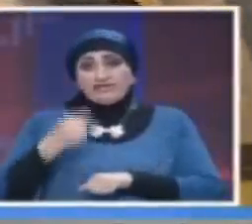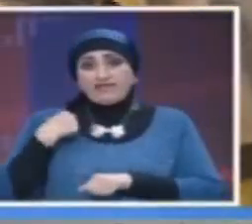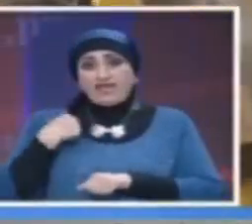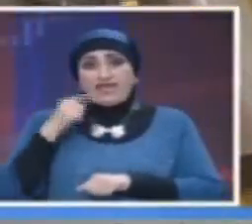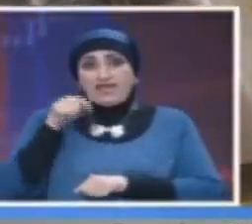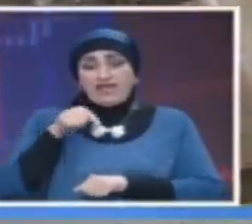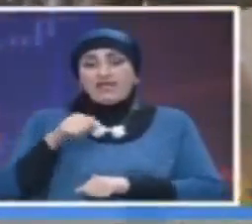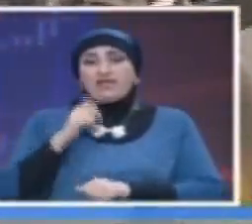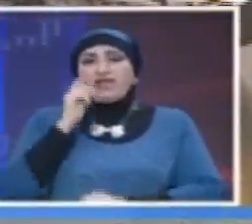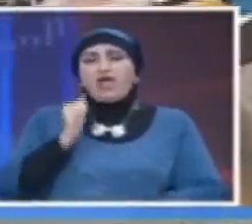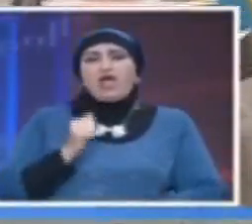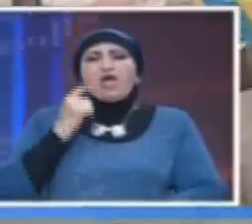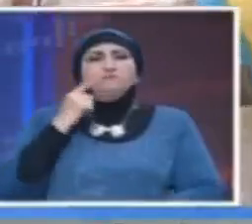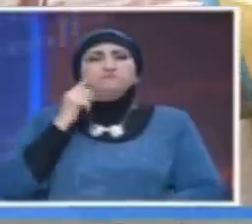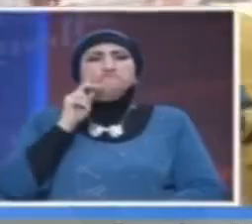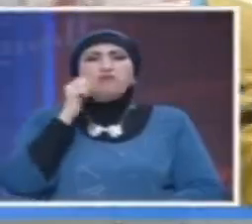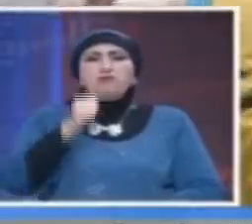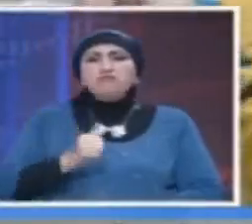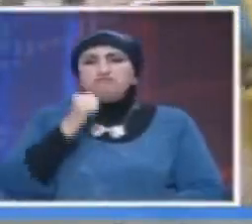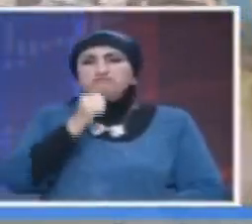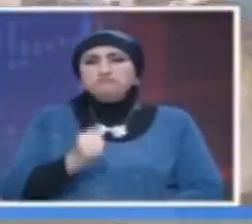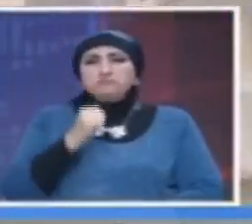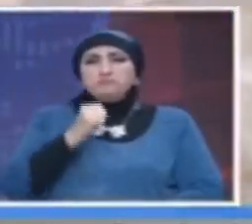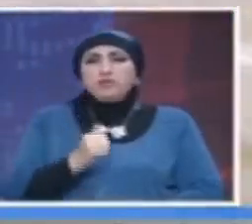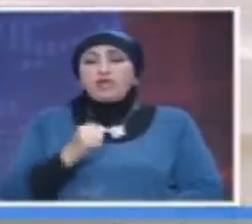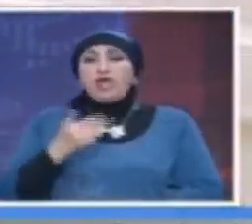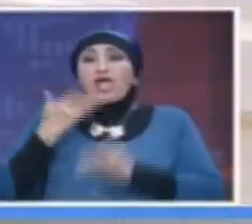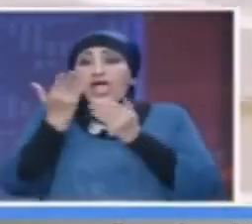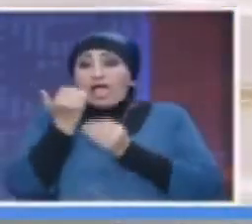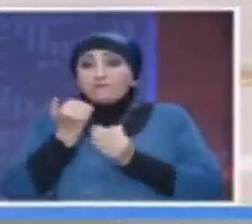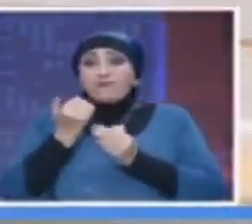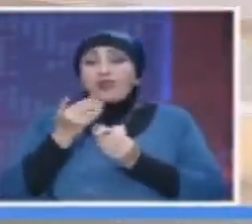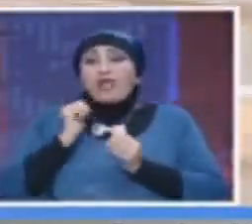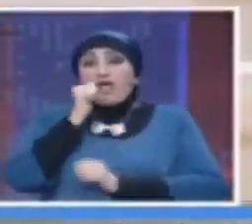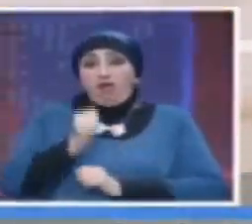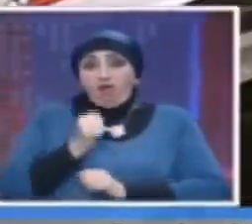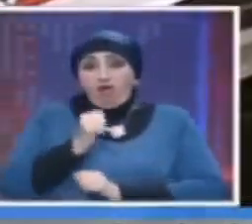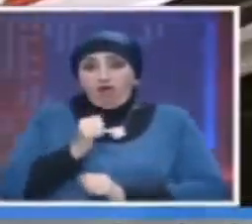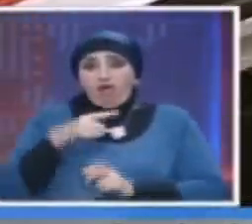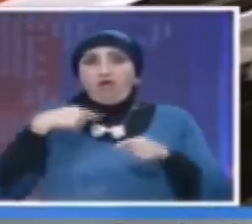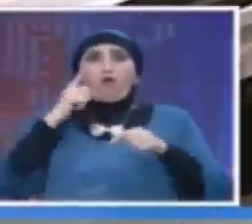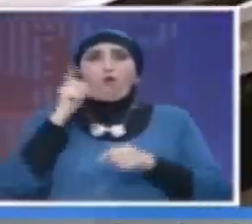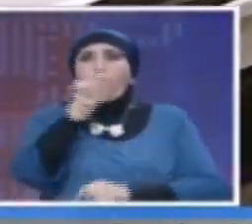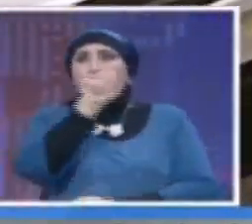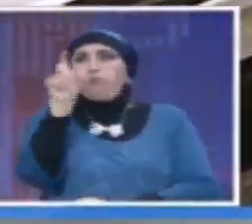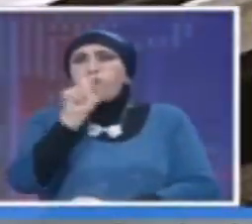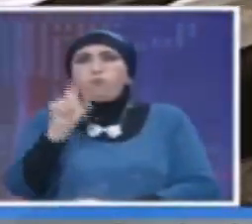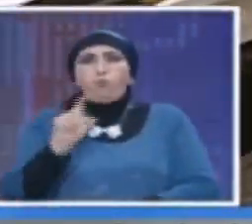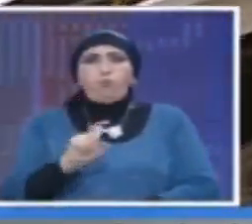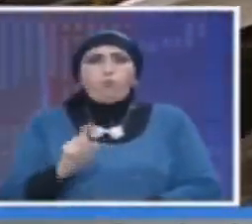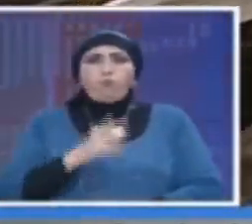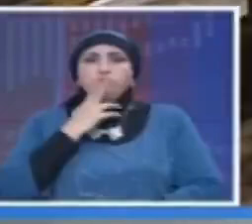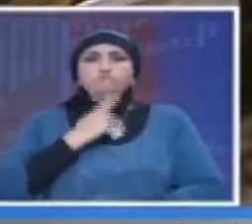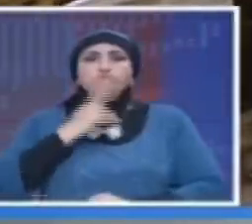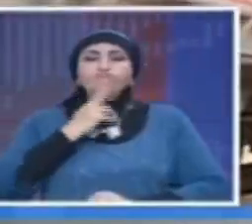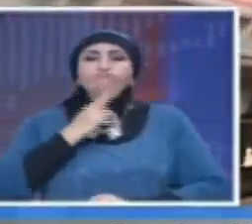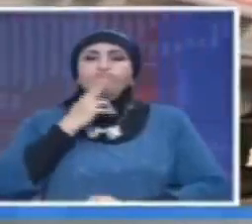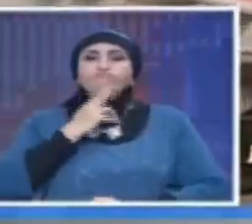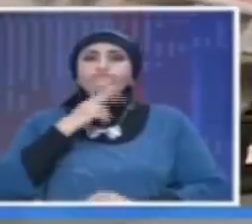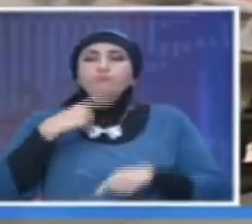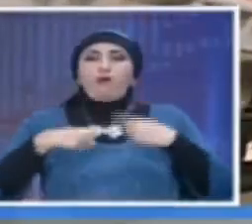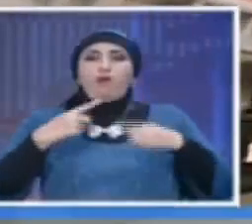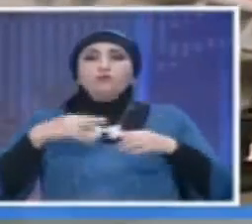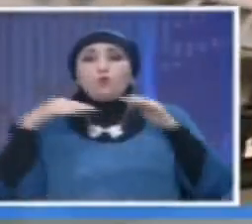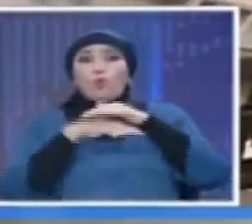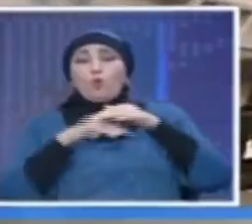أبو غاطس، حيث تخضع القطارات قبل انطلاقها على مختلف الخطوط لعمليات تعقيم دائمة من